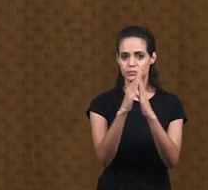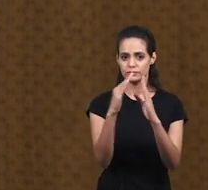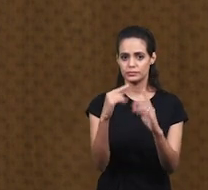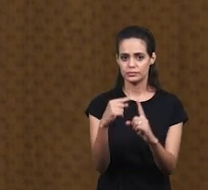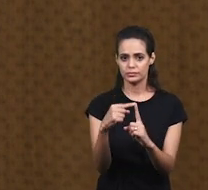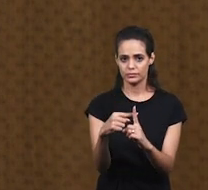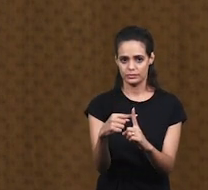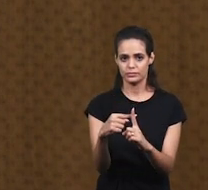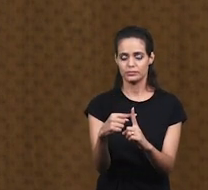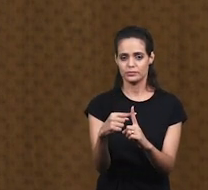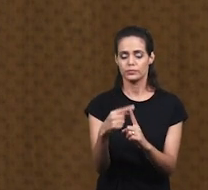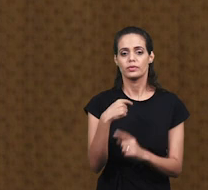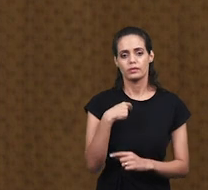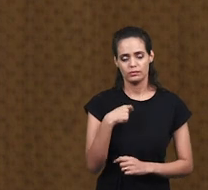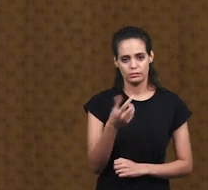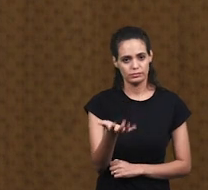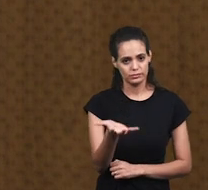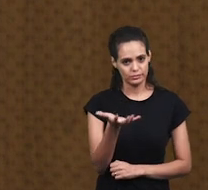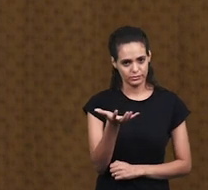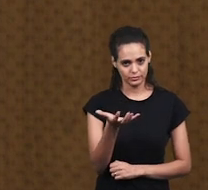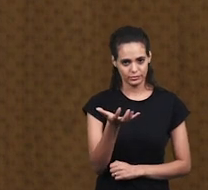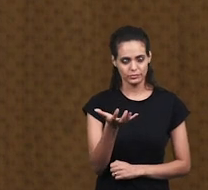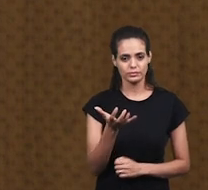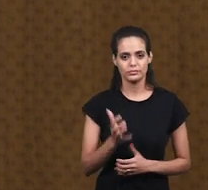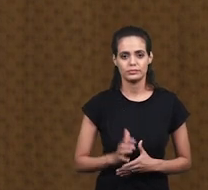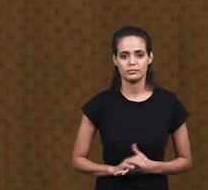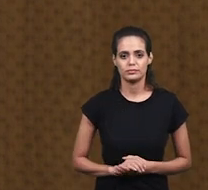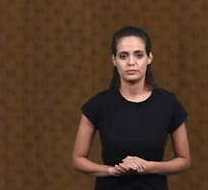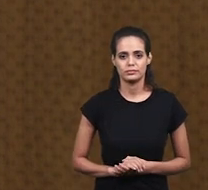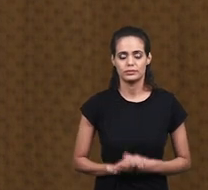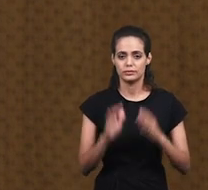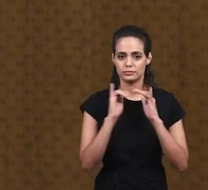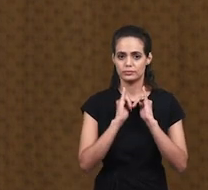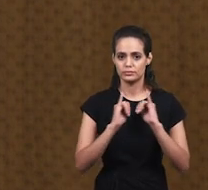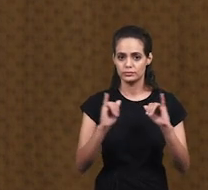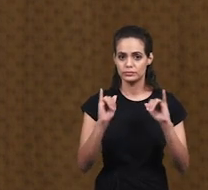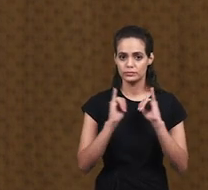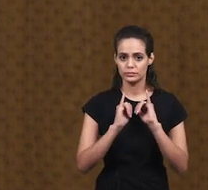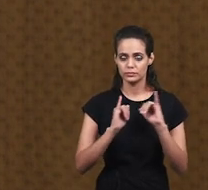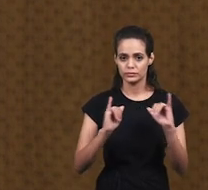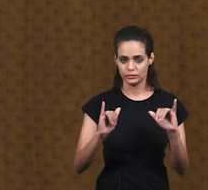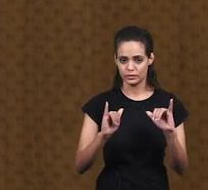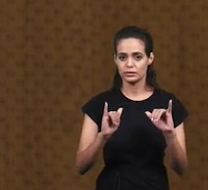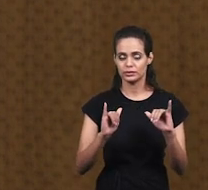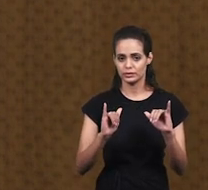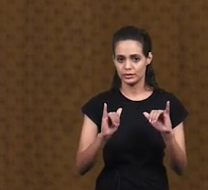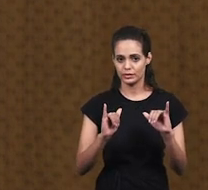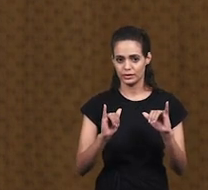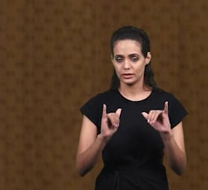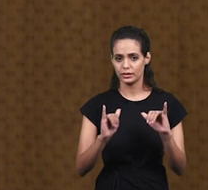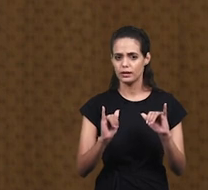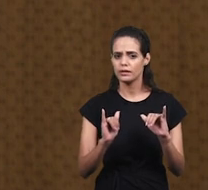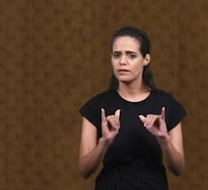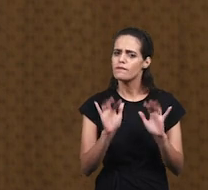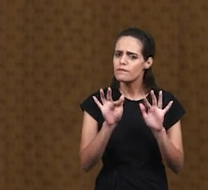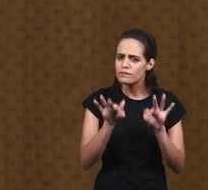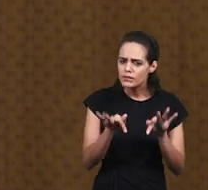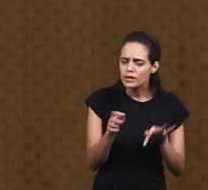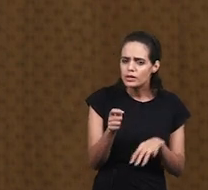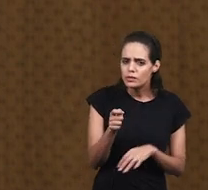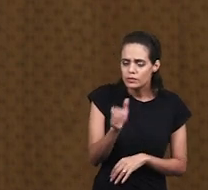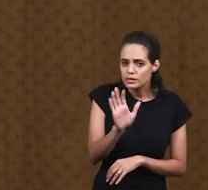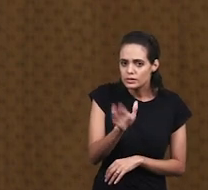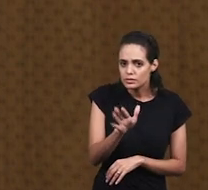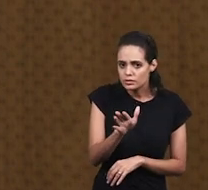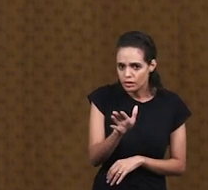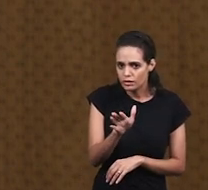Et je voulais dire encore, pour finir, tout cela,